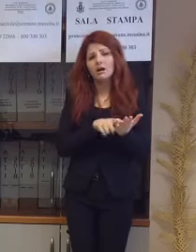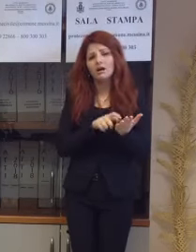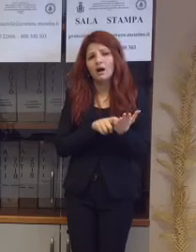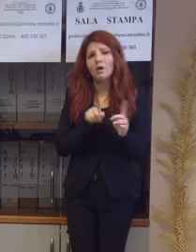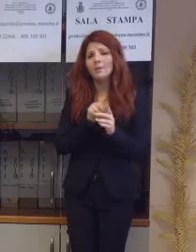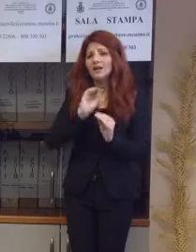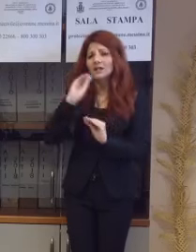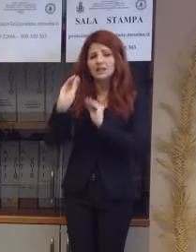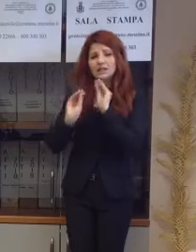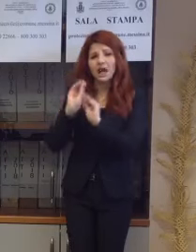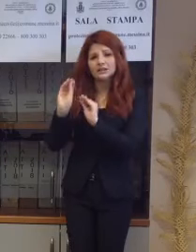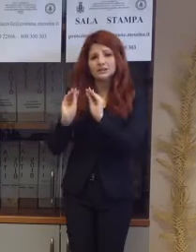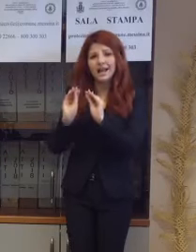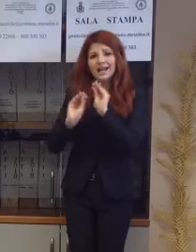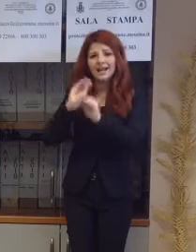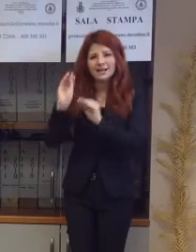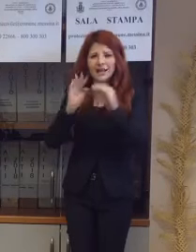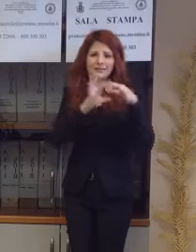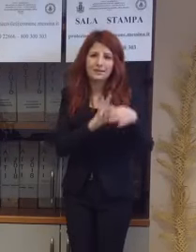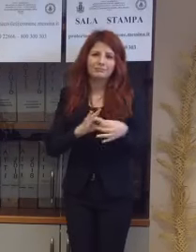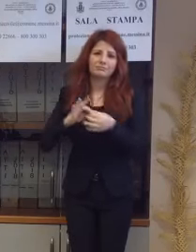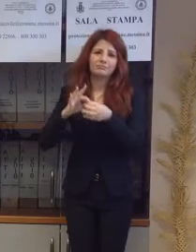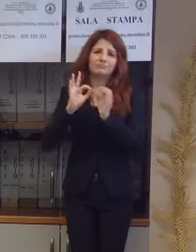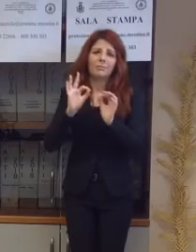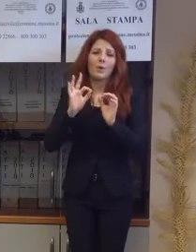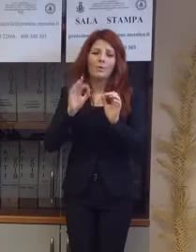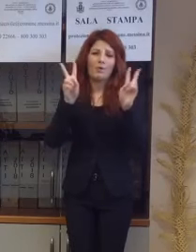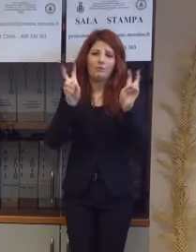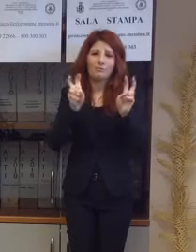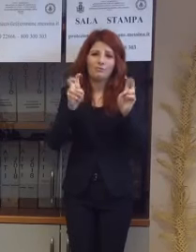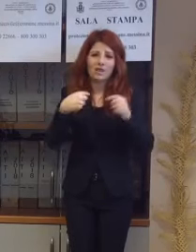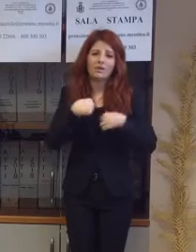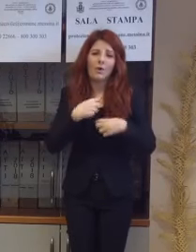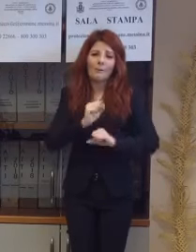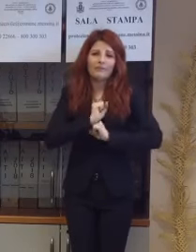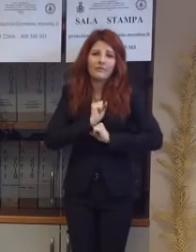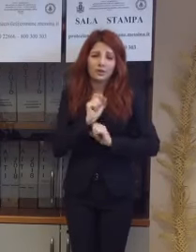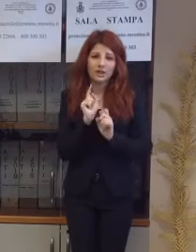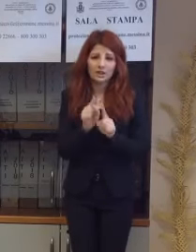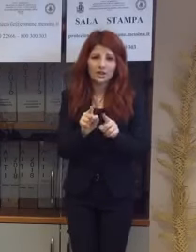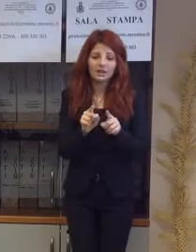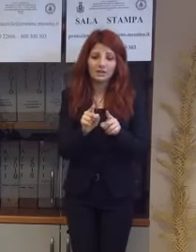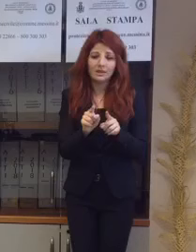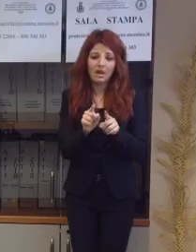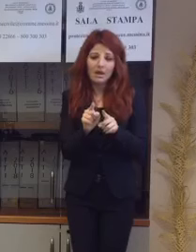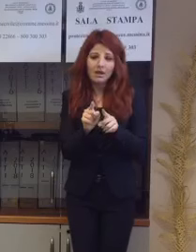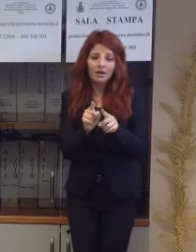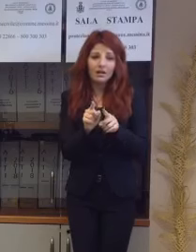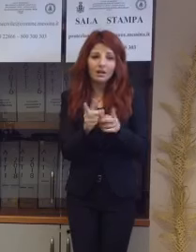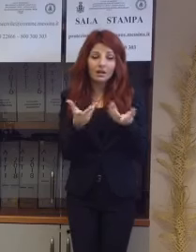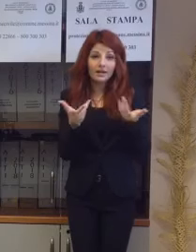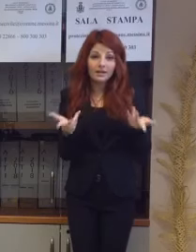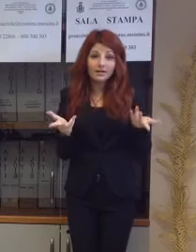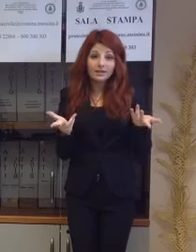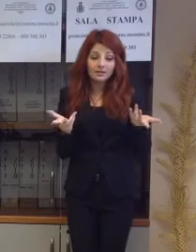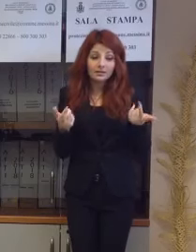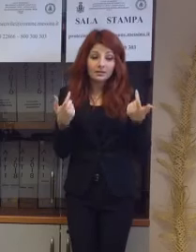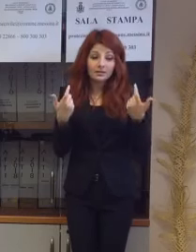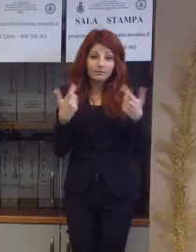principio: io mi fido di te, perché qua c'è un patto chiaro di vera e